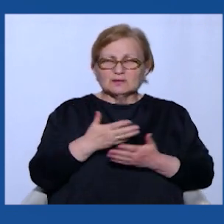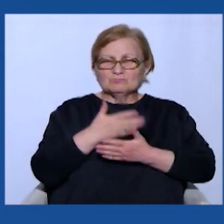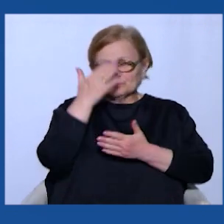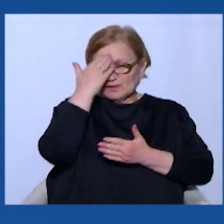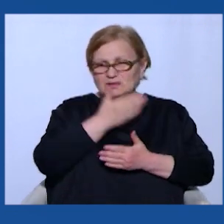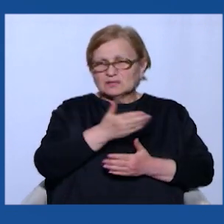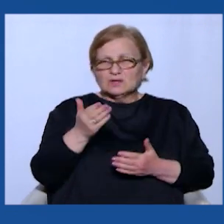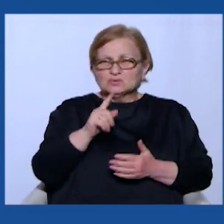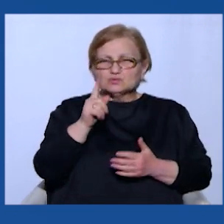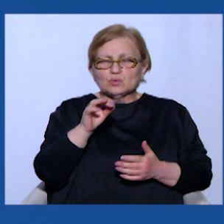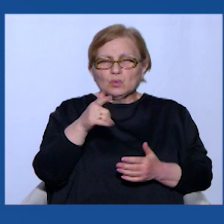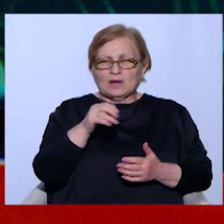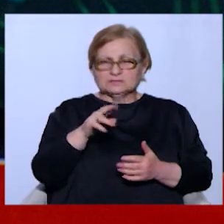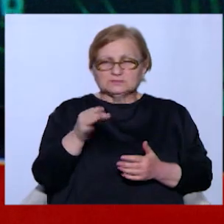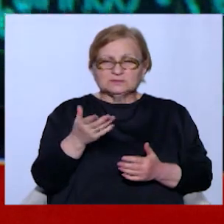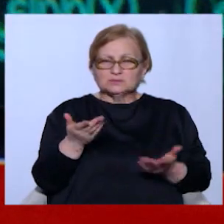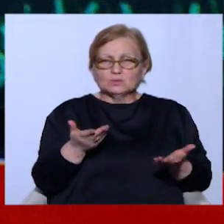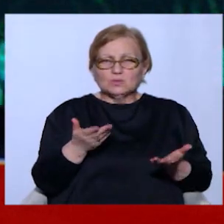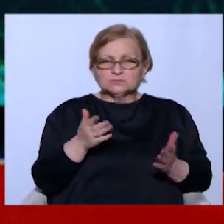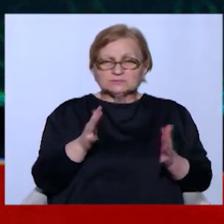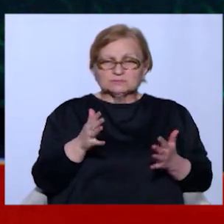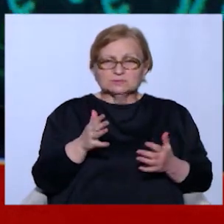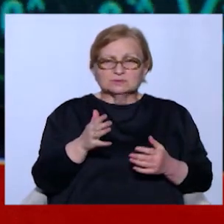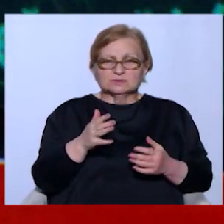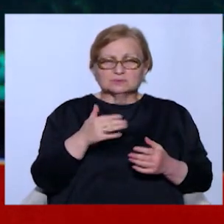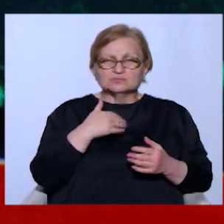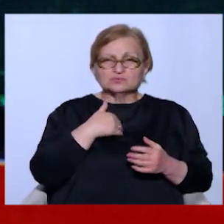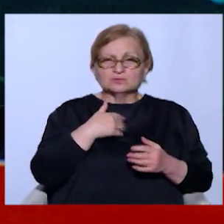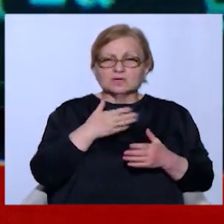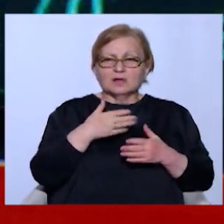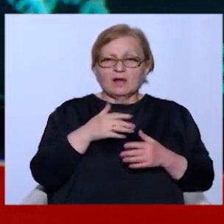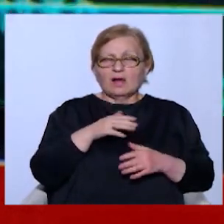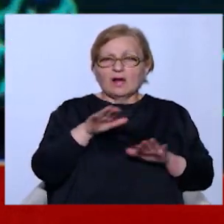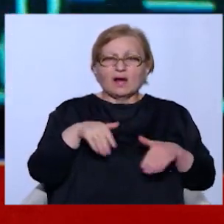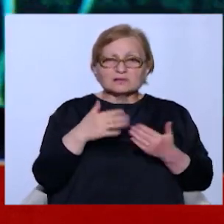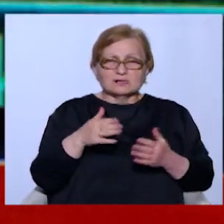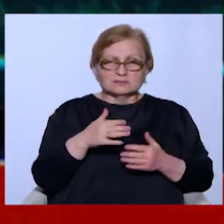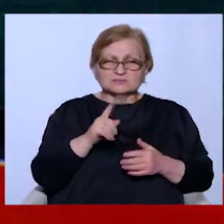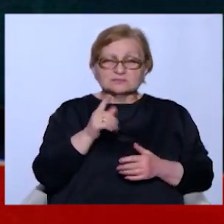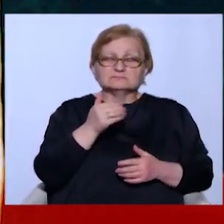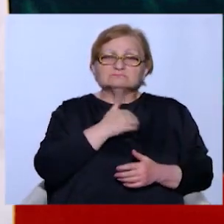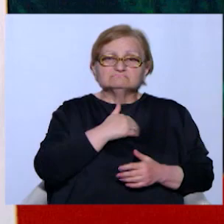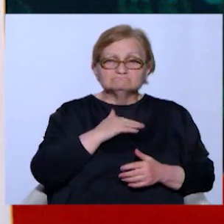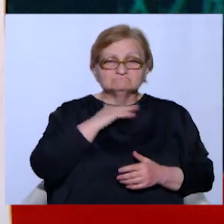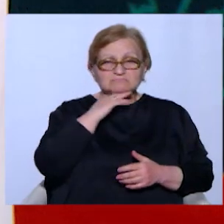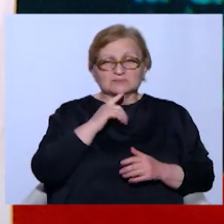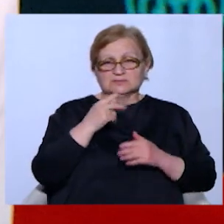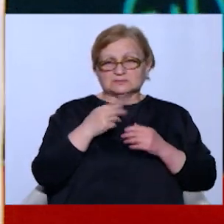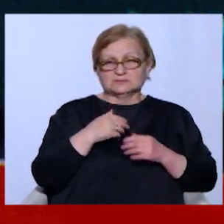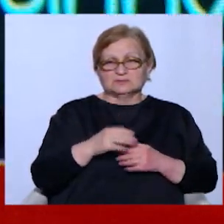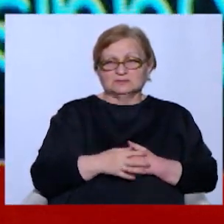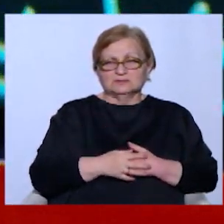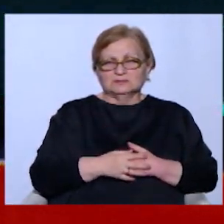მცნება ისეთ საკითხებზე, ისეთ სიტუაციაში, როდესაც ჩვენ არ გვაქვს სასრული რაოდენობა ხელშემწყობი